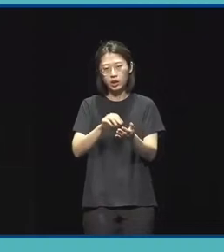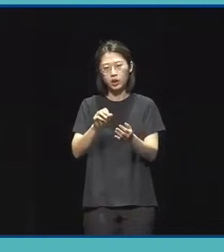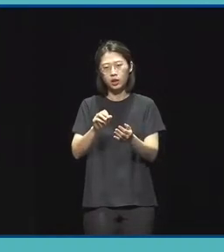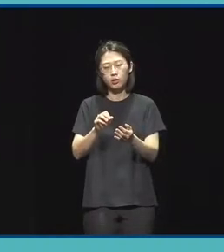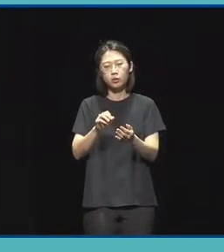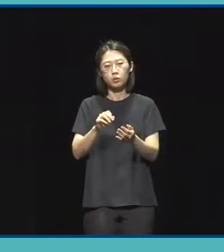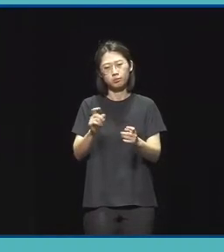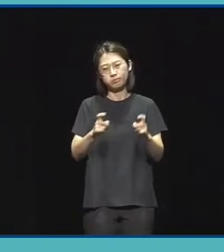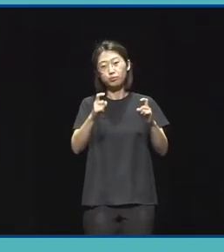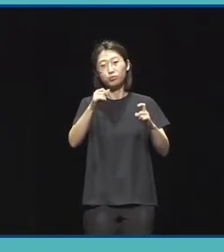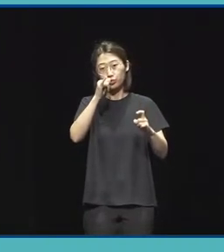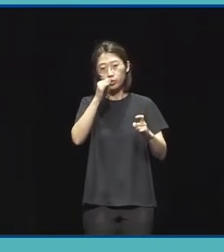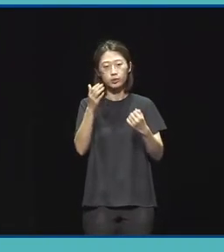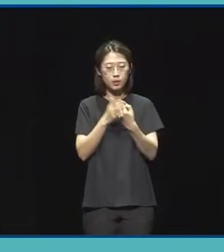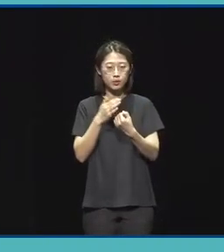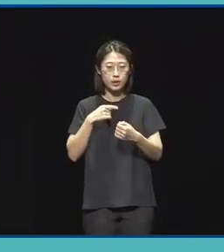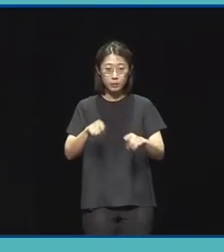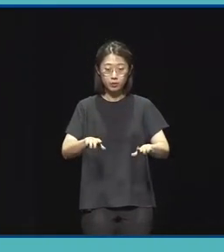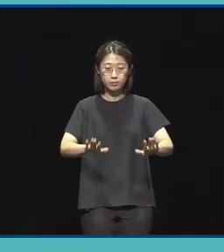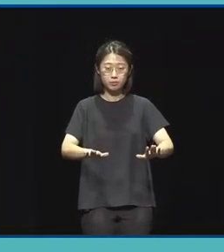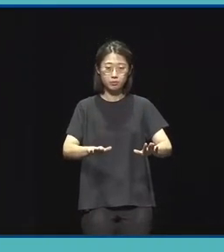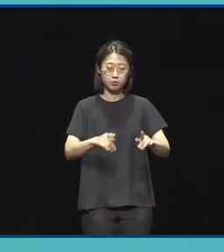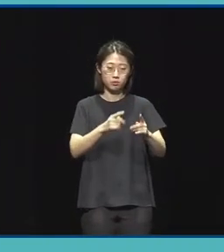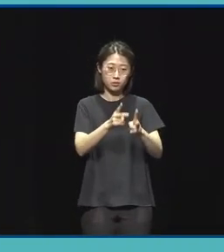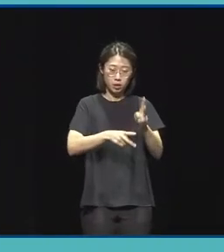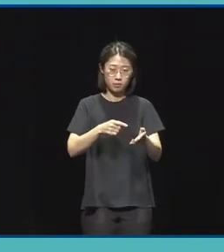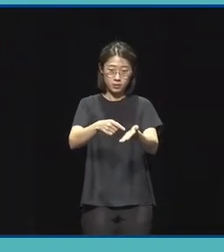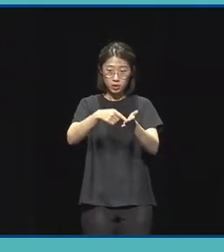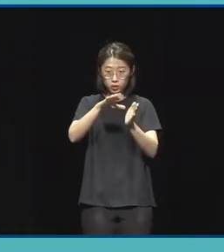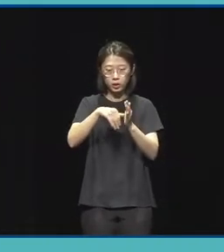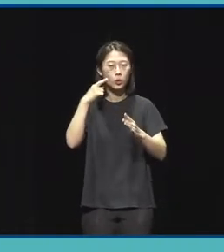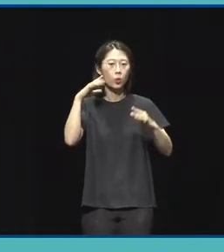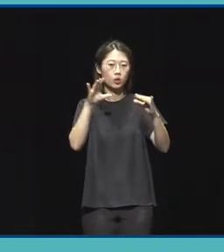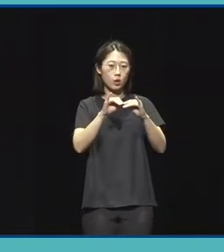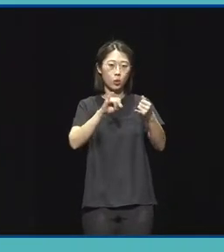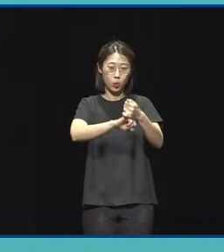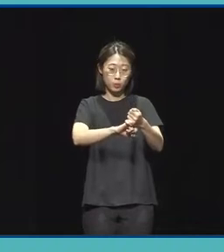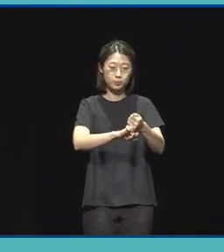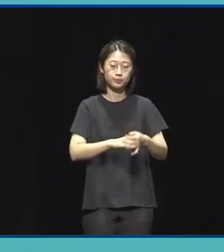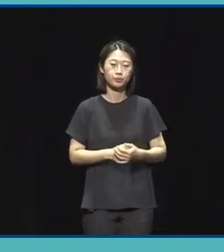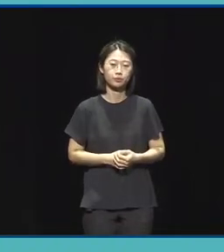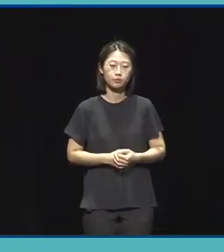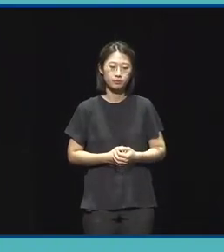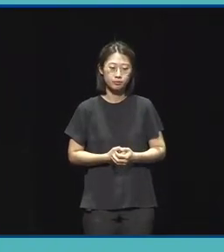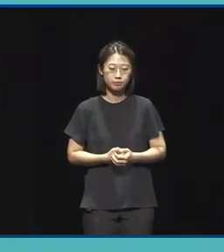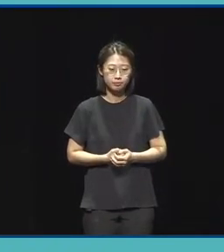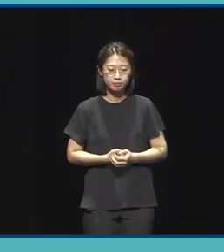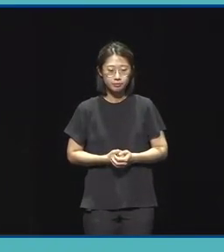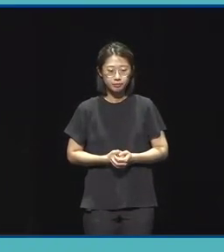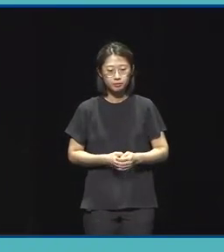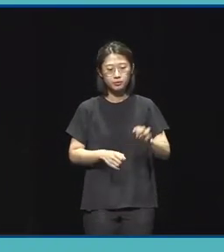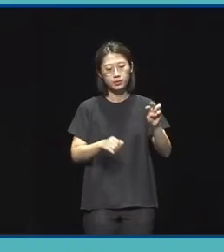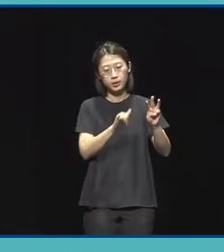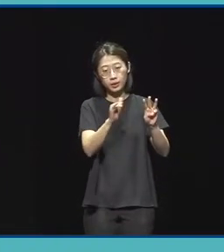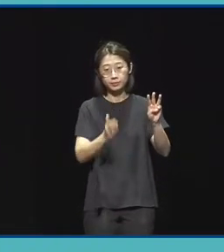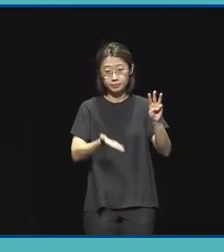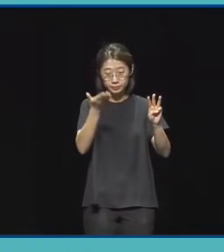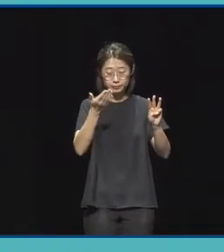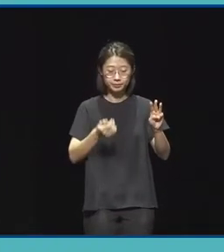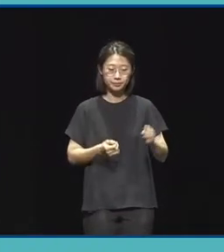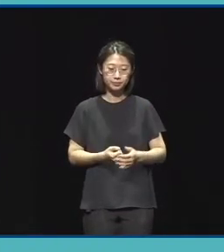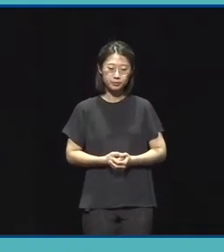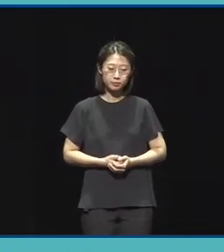때문에 올해부터는이 사업 참여 동의서를 필수로 제출하셔야 되고요 3인 이상 기입이 필수입니다 그리고 해당